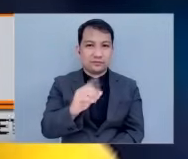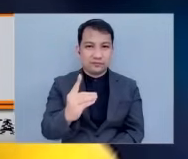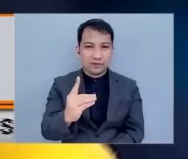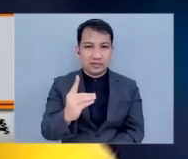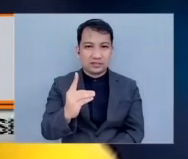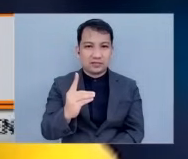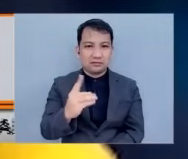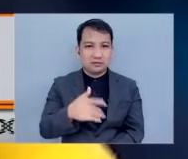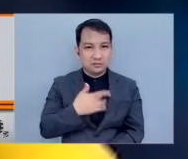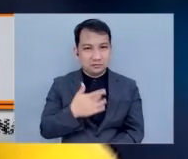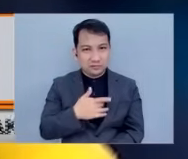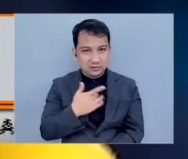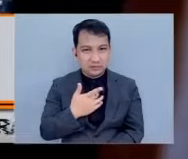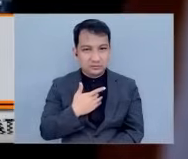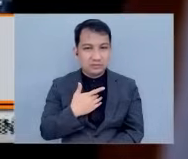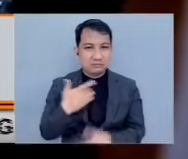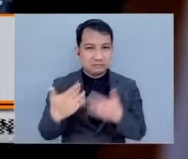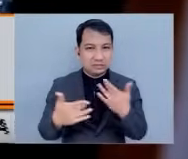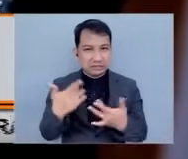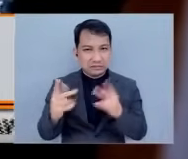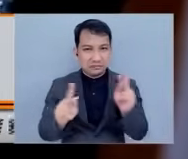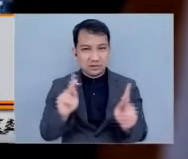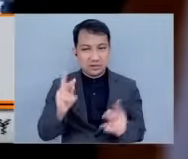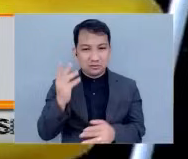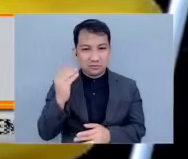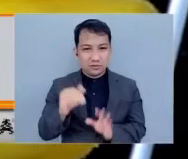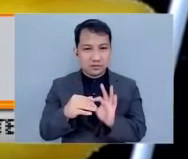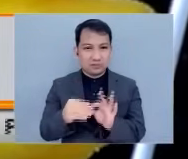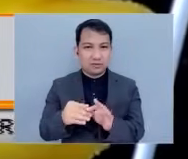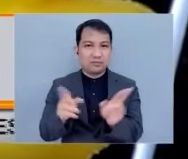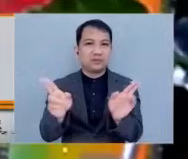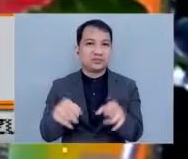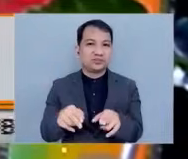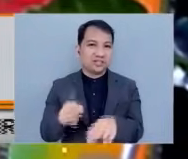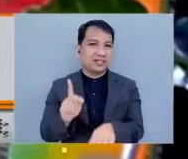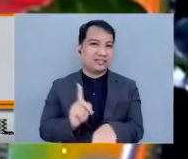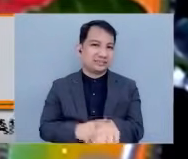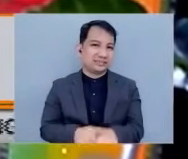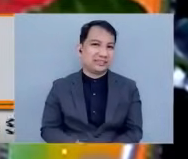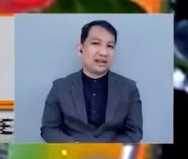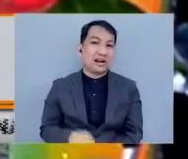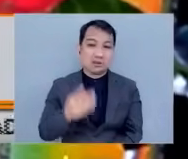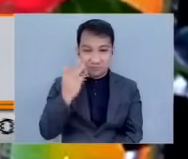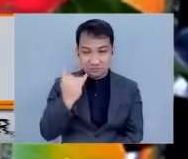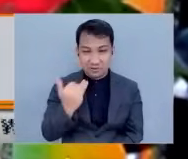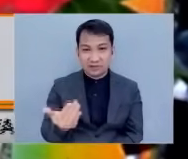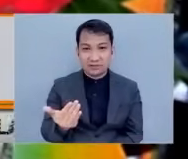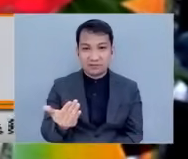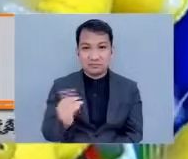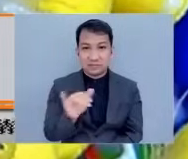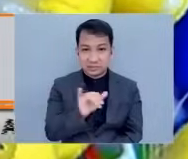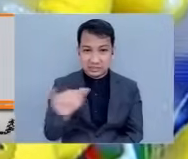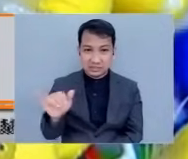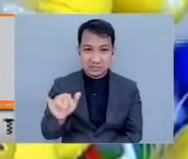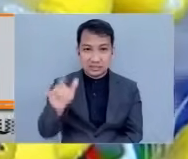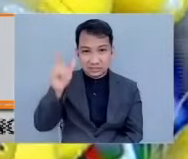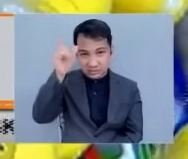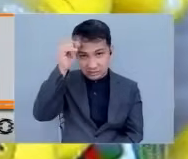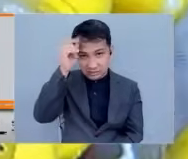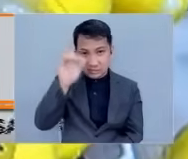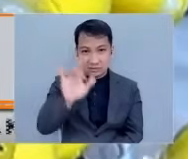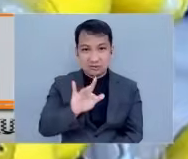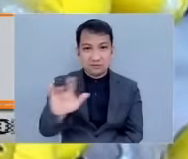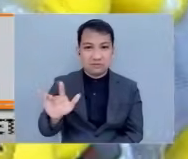at ginawang libangan ng mga tao, pero pansamantala lamang. Lalo na kung tulad itong mga bibing yan na wala naman doon